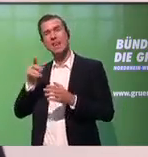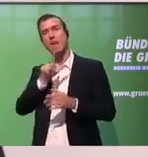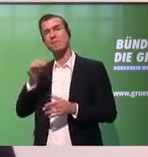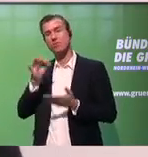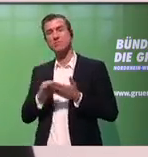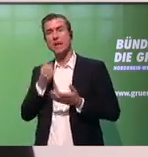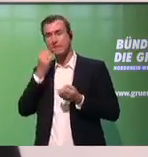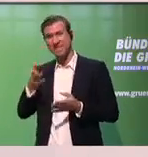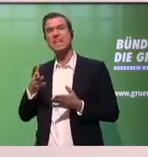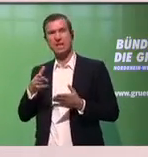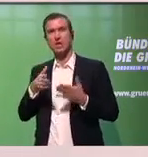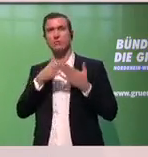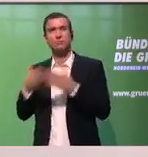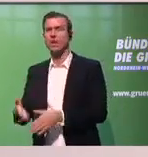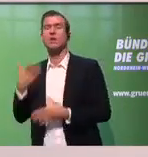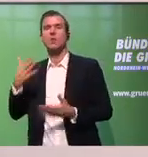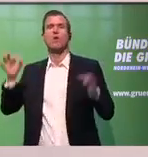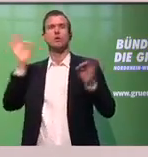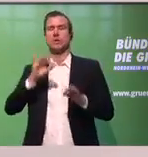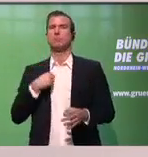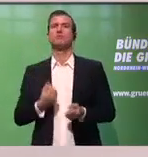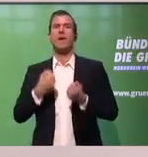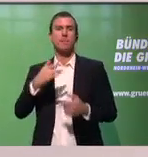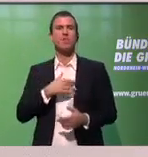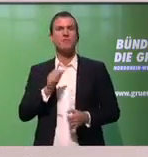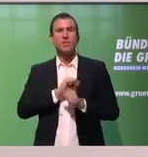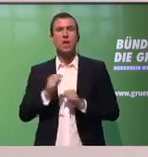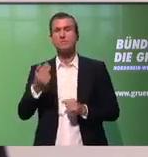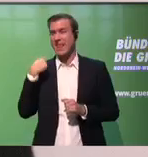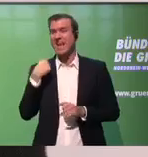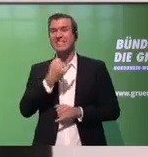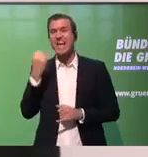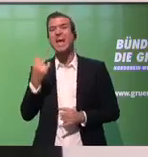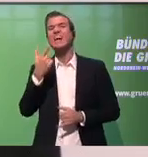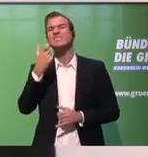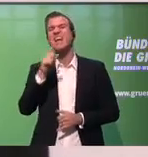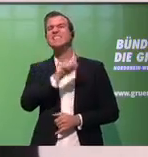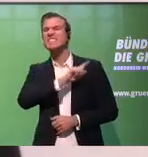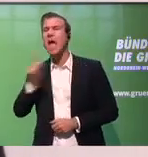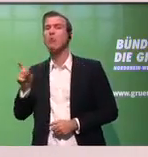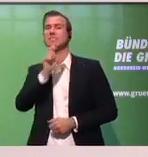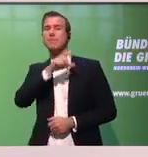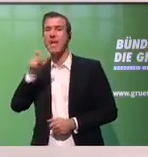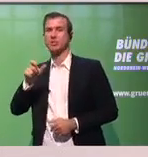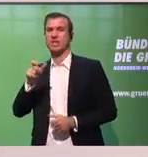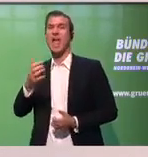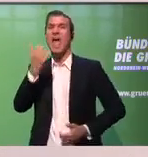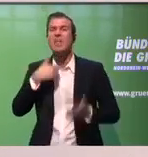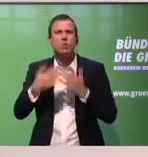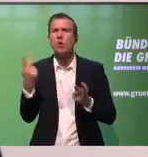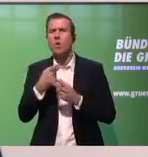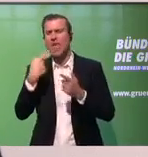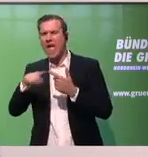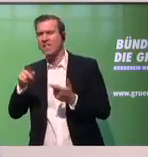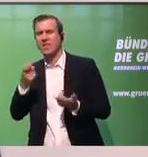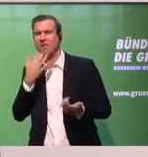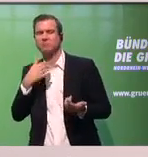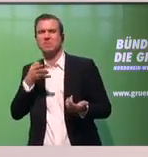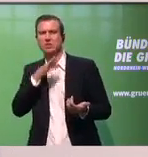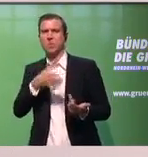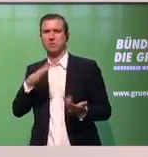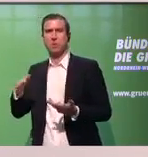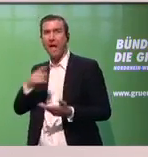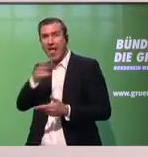sehr getroffen, aber in den letzten Jahren sind 20.000 Menschen ertrunken oder auf anderem Wege ums Leben gekommen. Im Moment ist